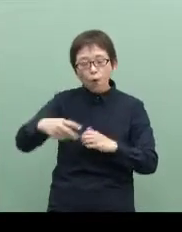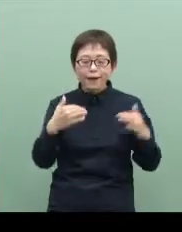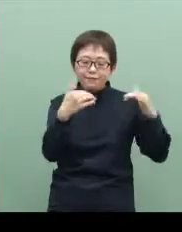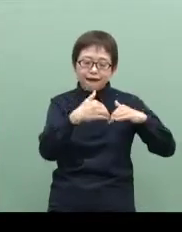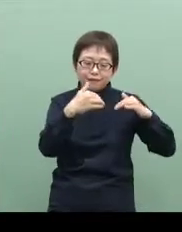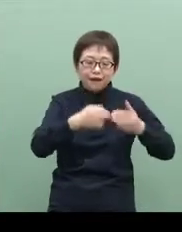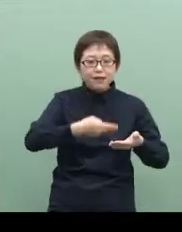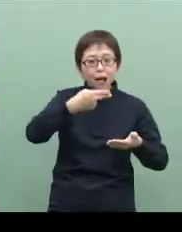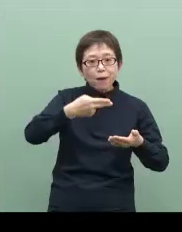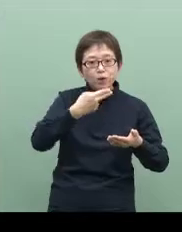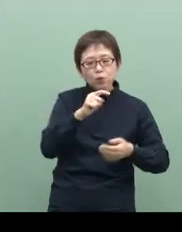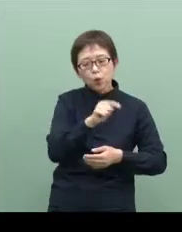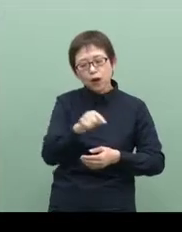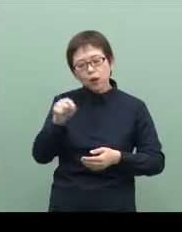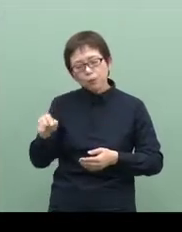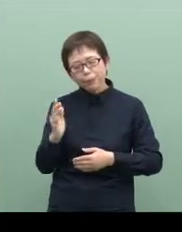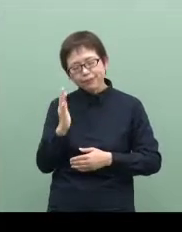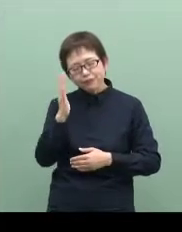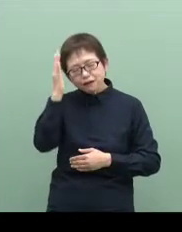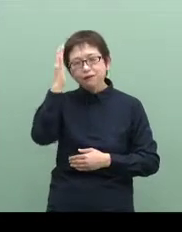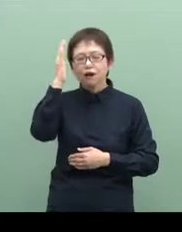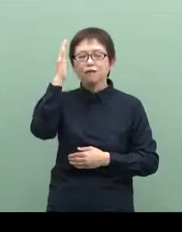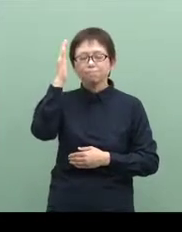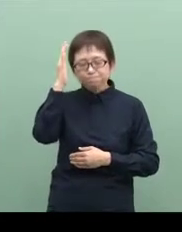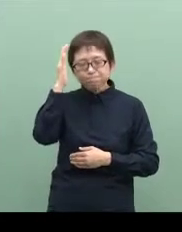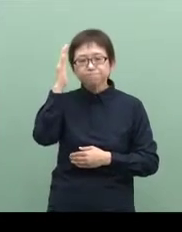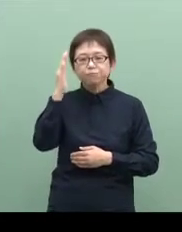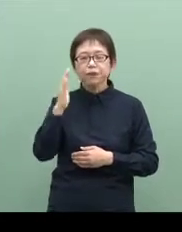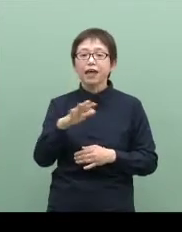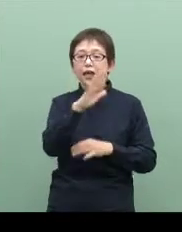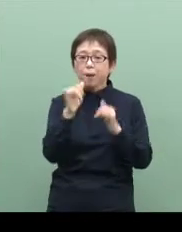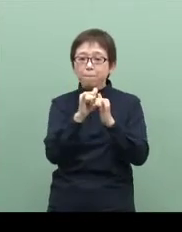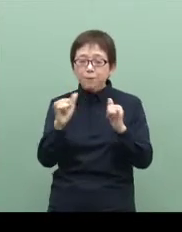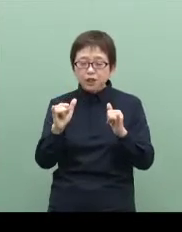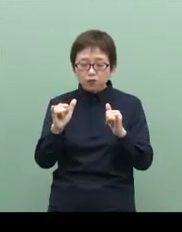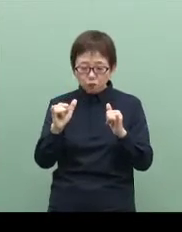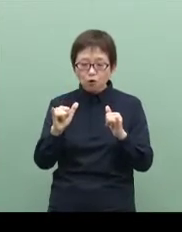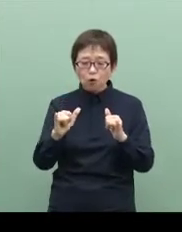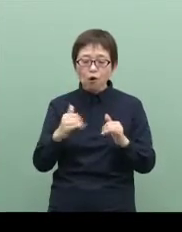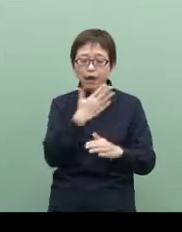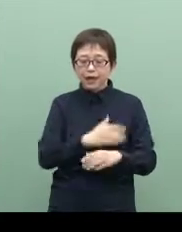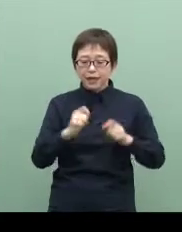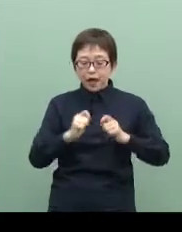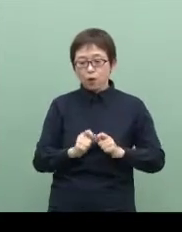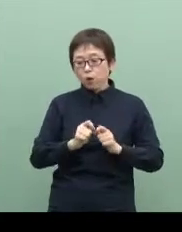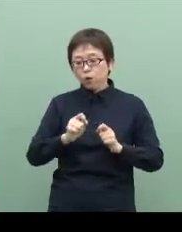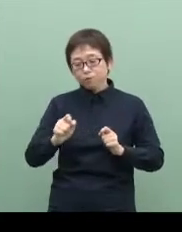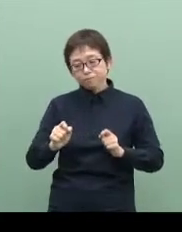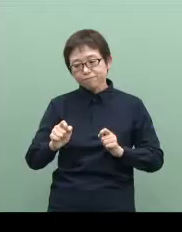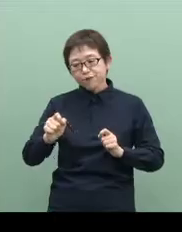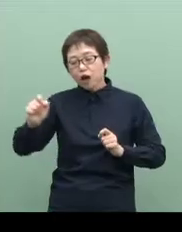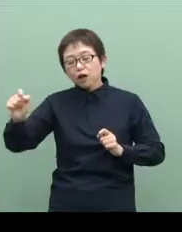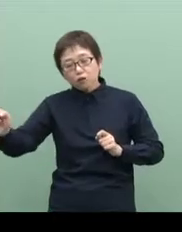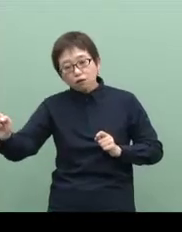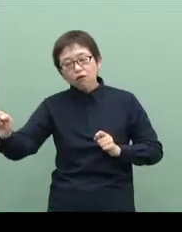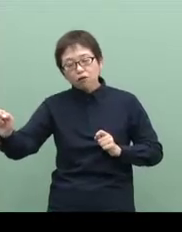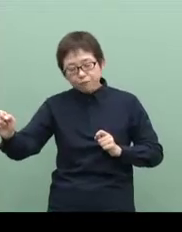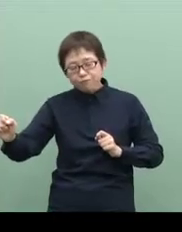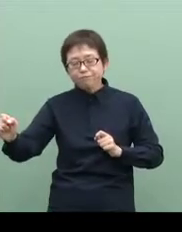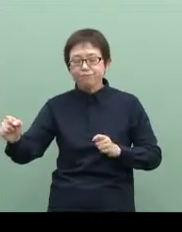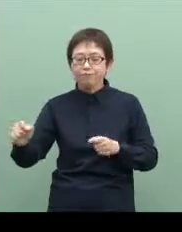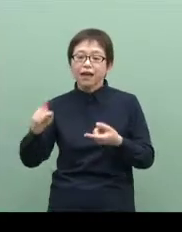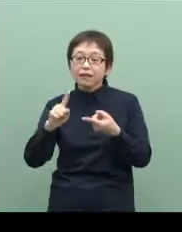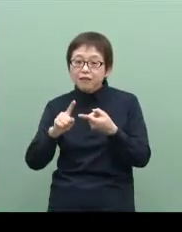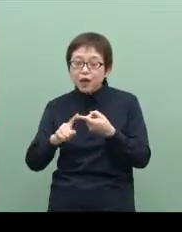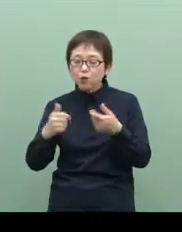取量についても課題があります。長崎県民の健康寿命を延ばすためには適度な運動とバランスの良い食事に取り組